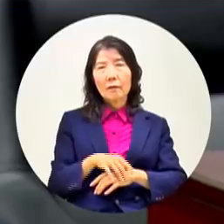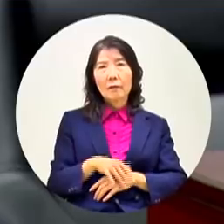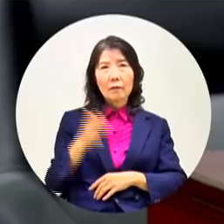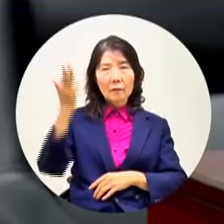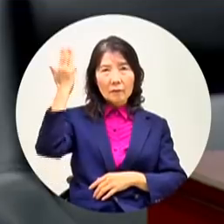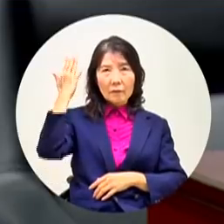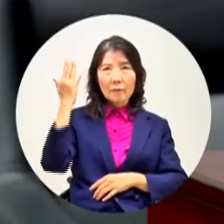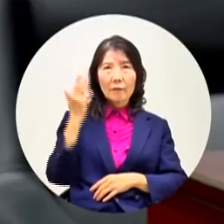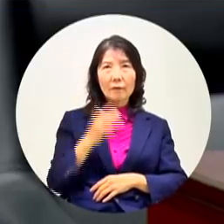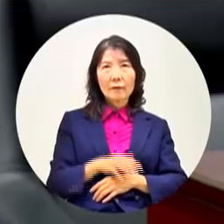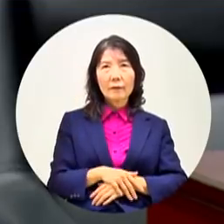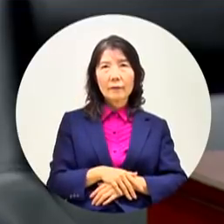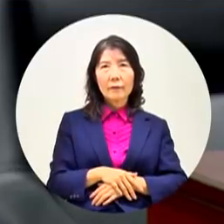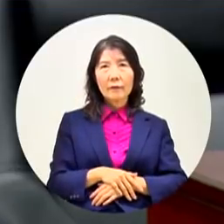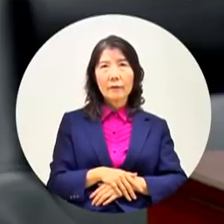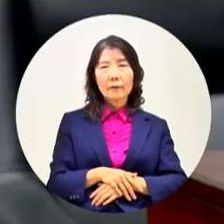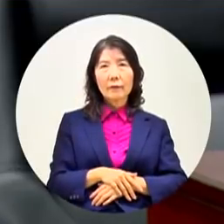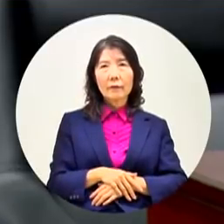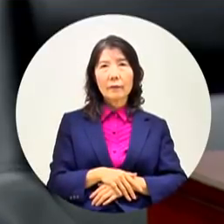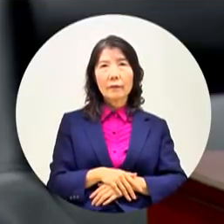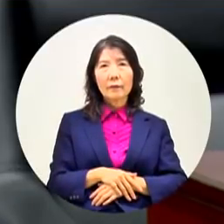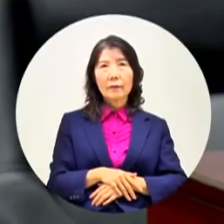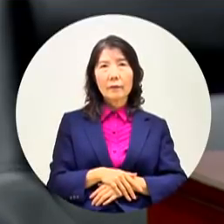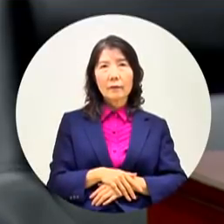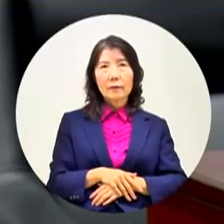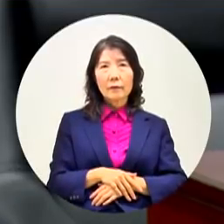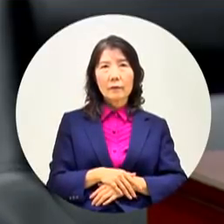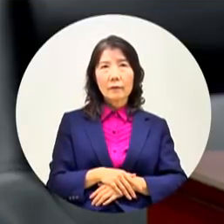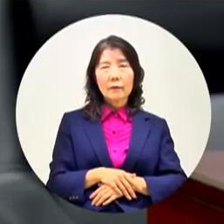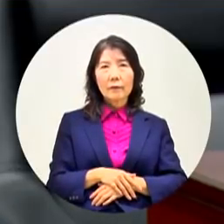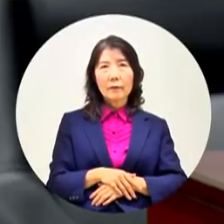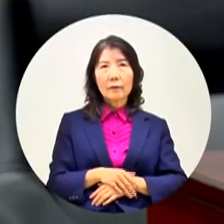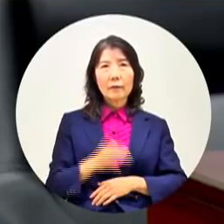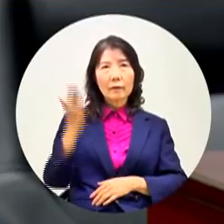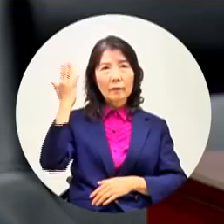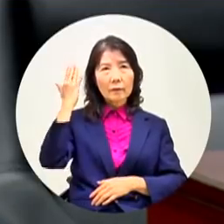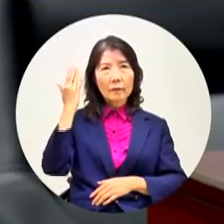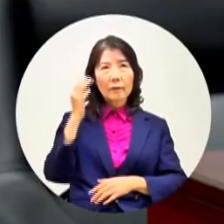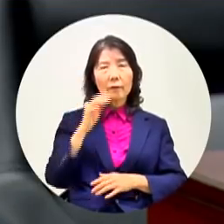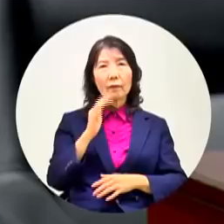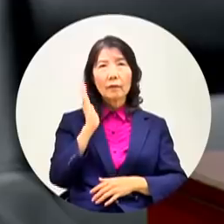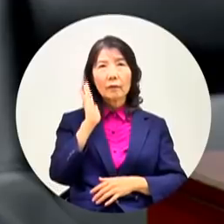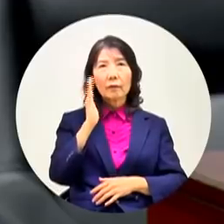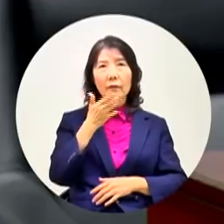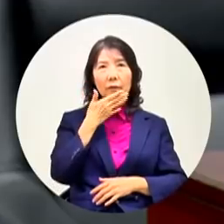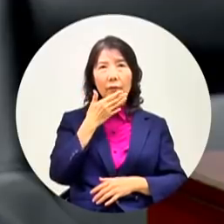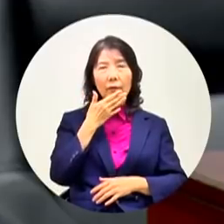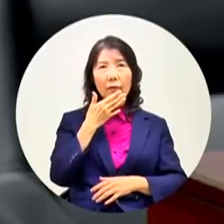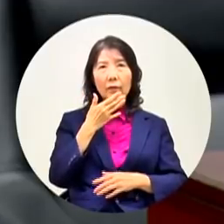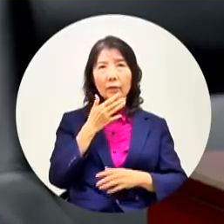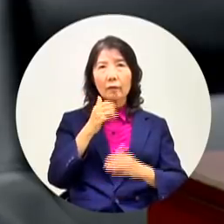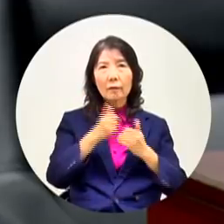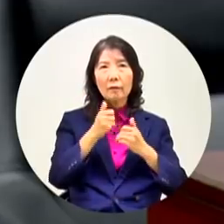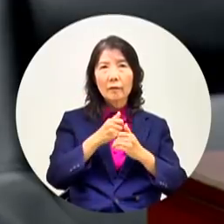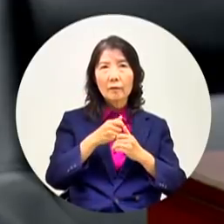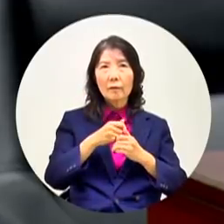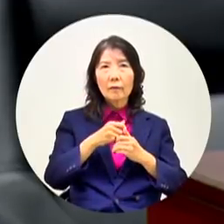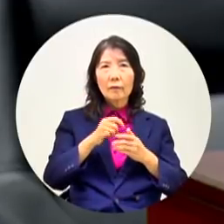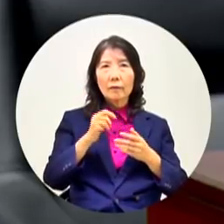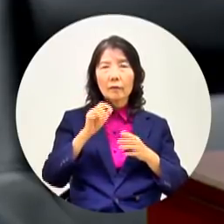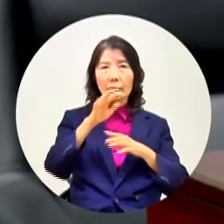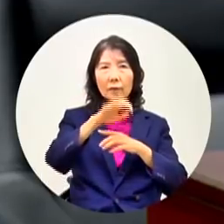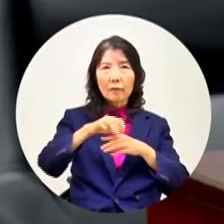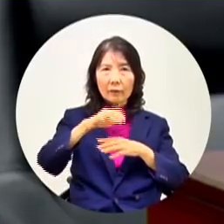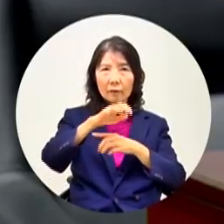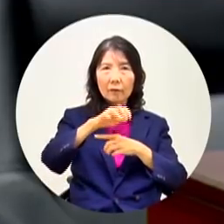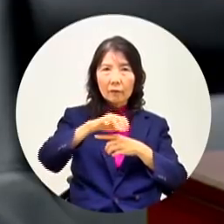吼，就是咱的较早，咱的时代是咱的水利会农田灌溉的水沟，吼，这灌溉